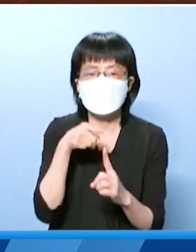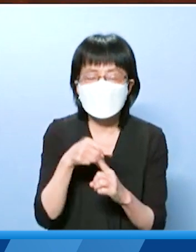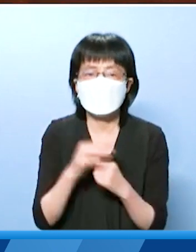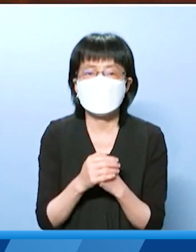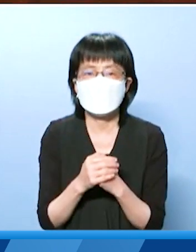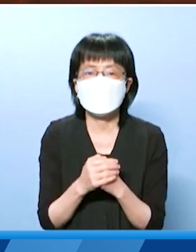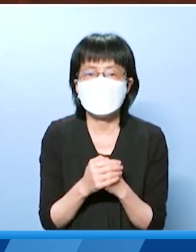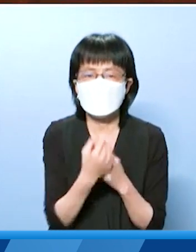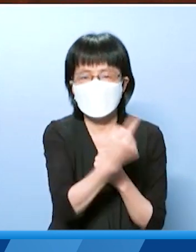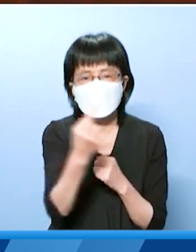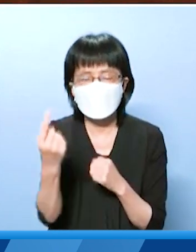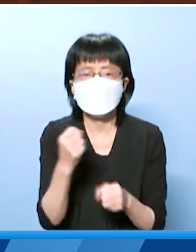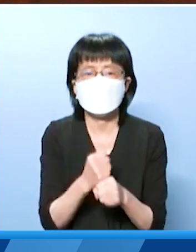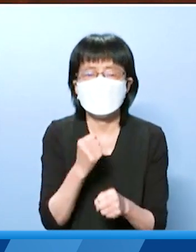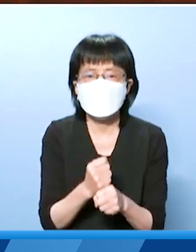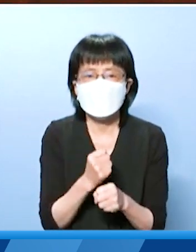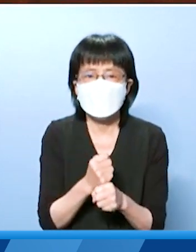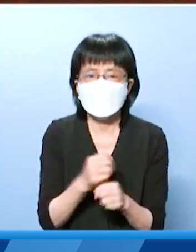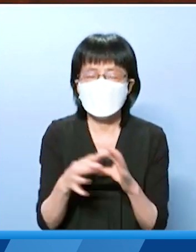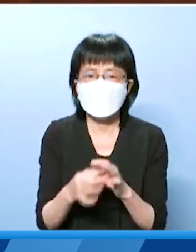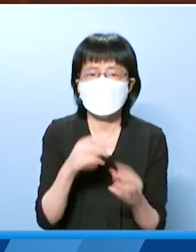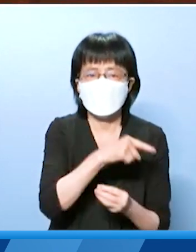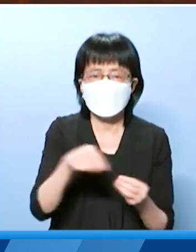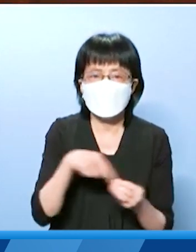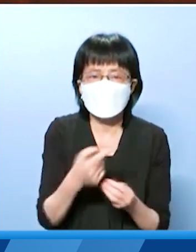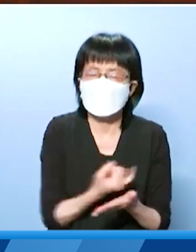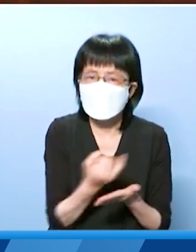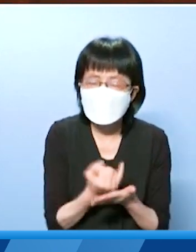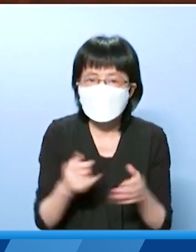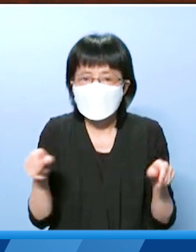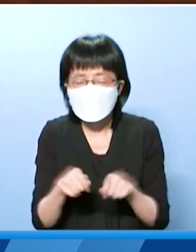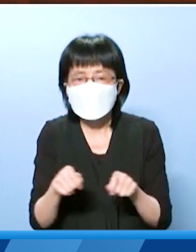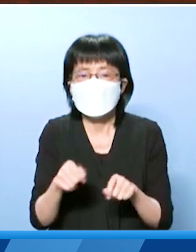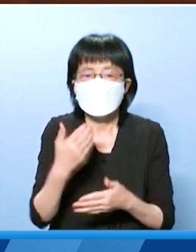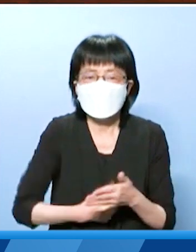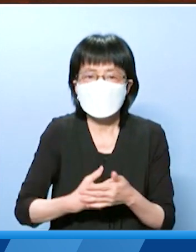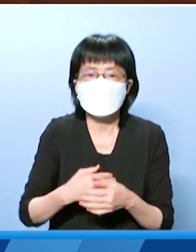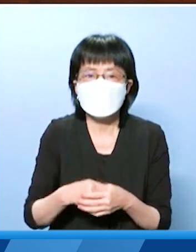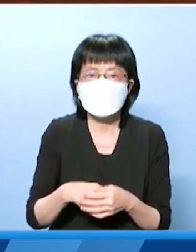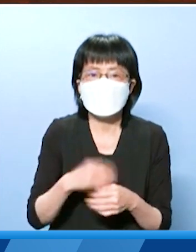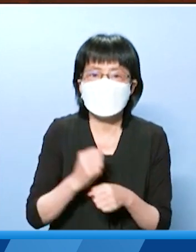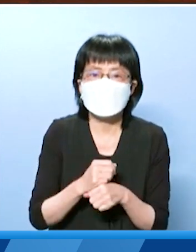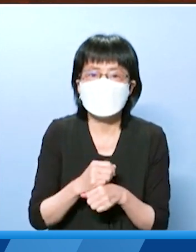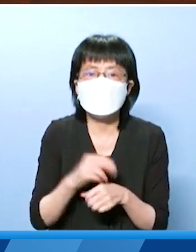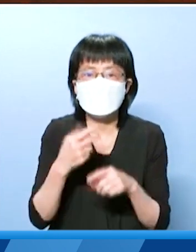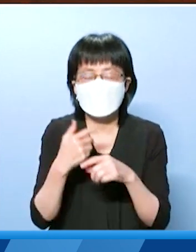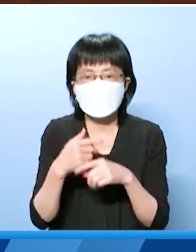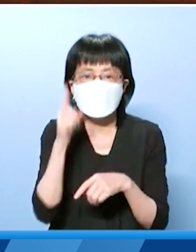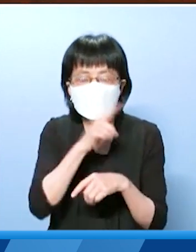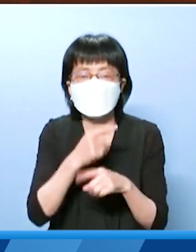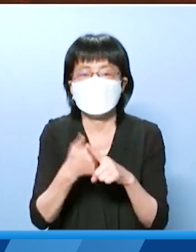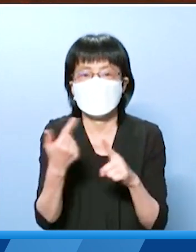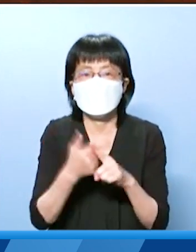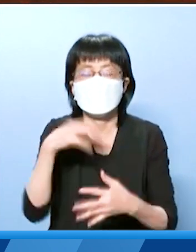工程的環評程序縮短至18至24個月內完成。委員支持檢討